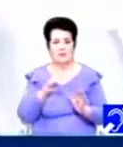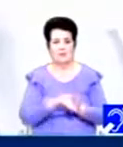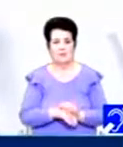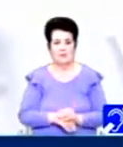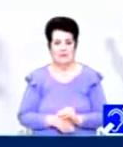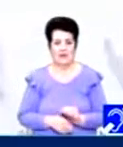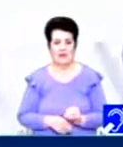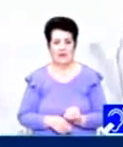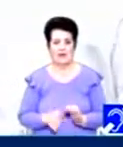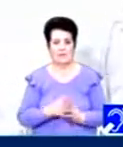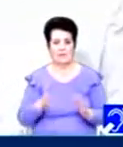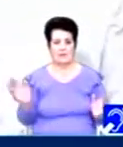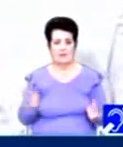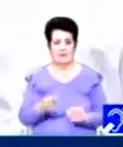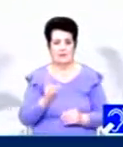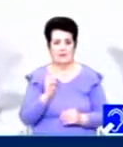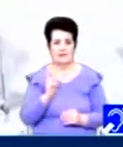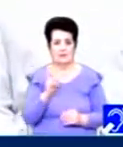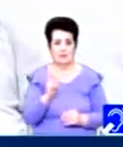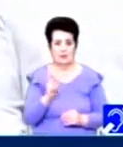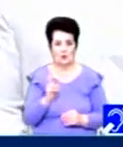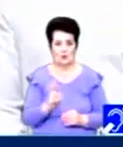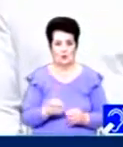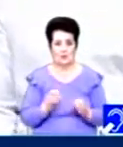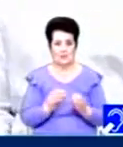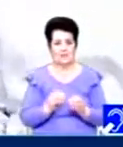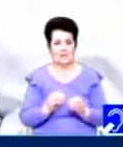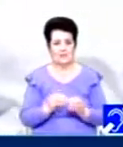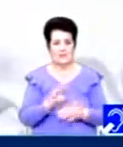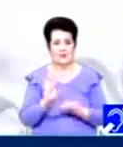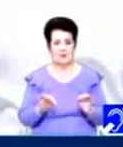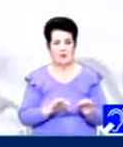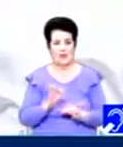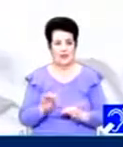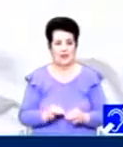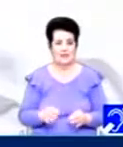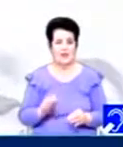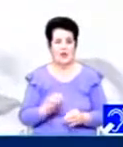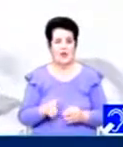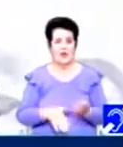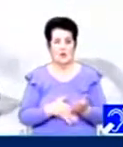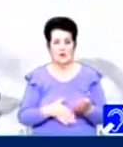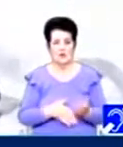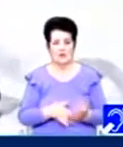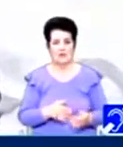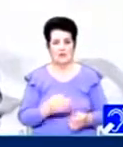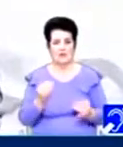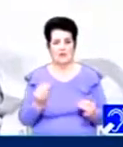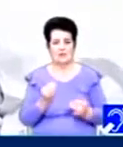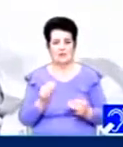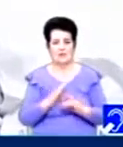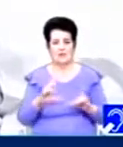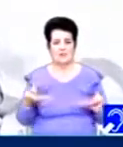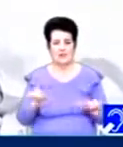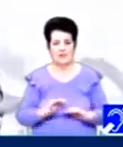implementarea a peste 210 proiecte de dezvoltare comunitară. scoli,